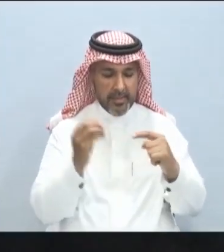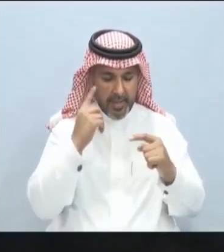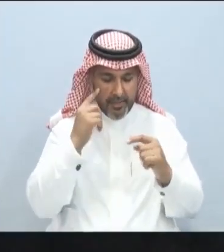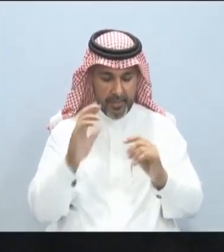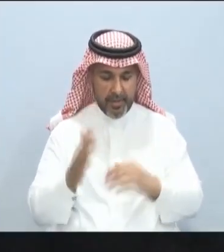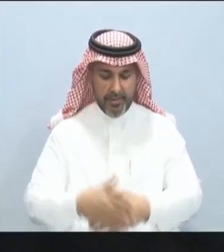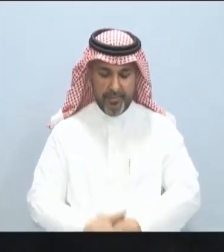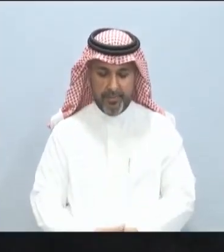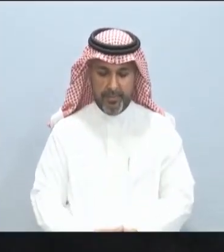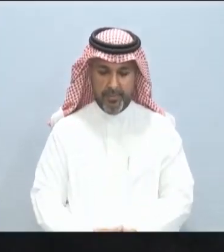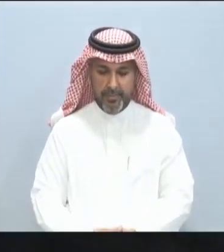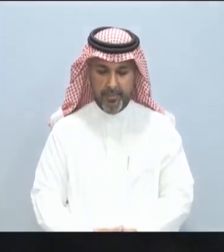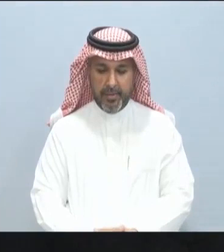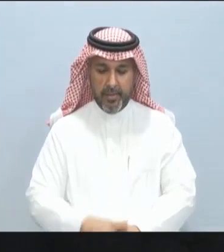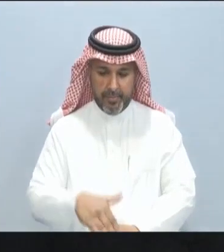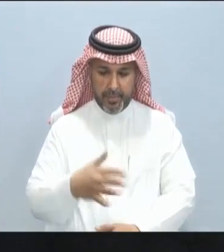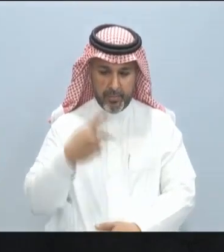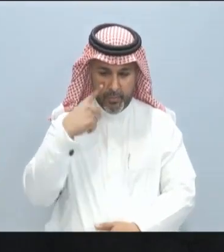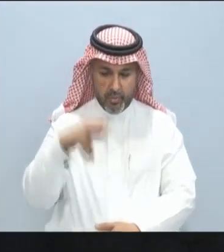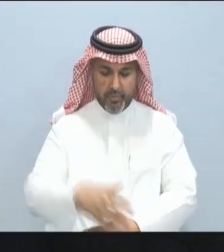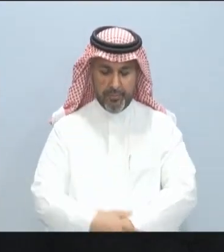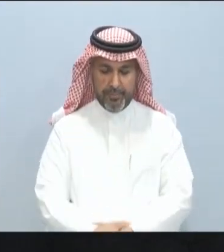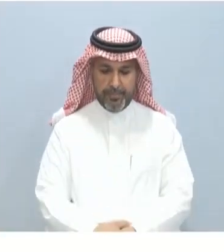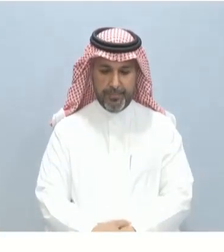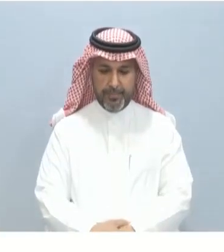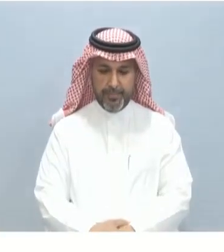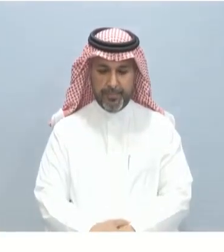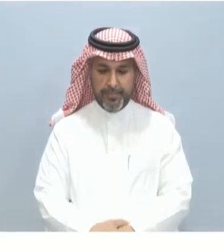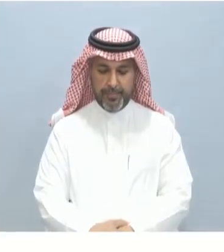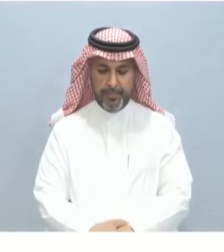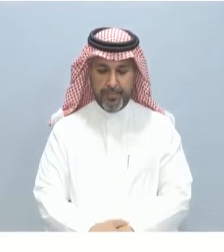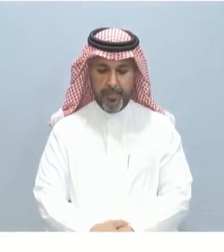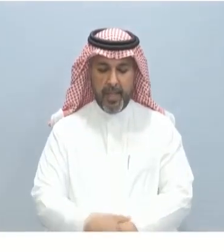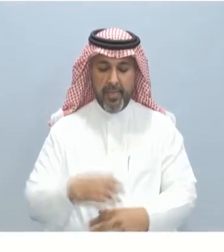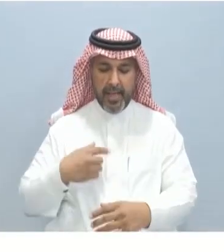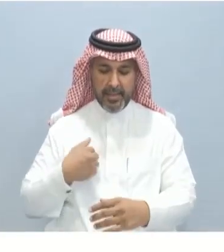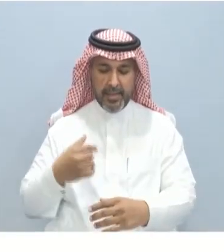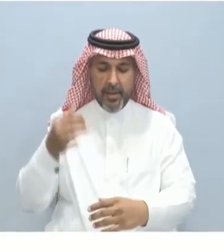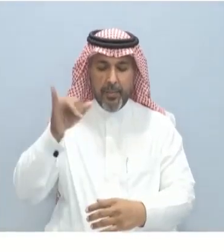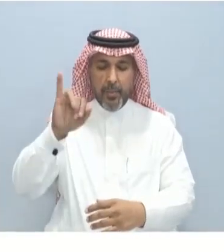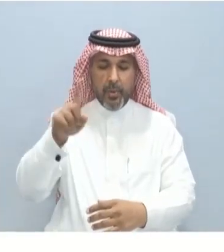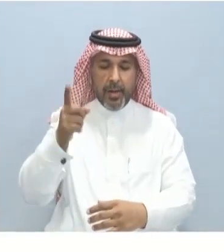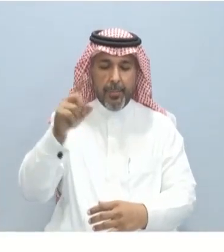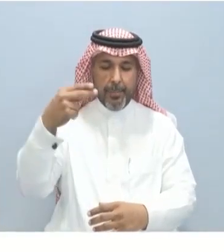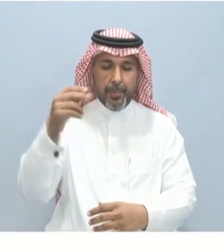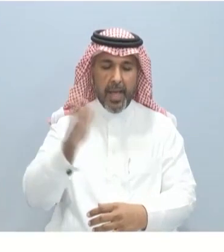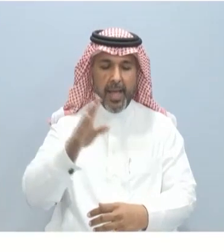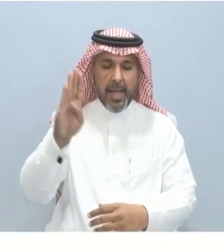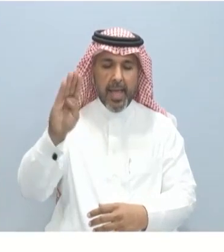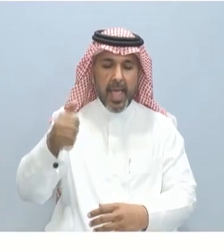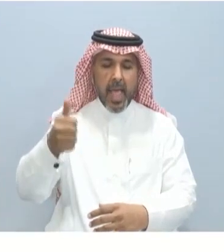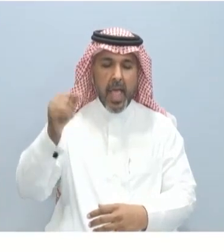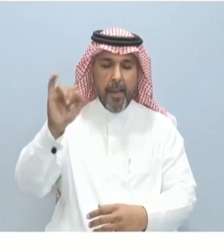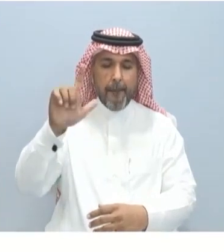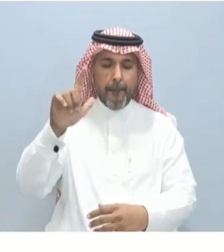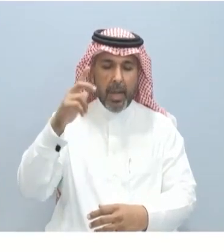بمربع الفرق هذا ما سنطلق عليه اسم مربع كامل لثلاثيه الحد اذا